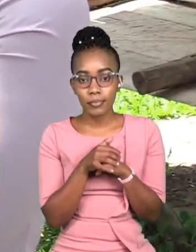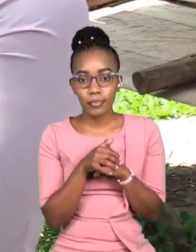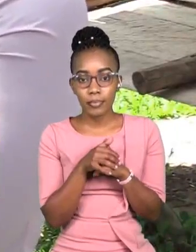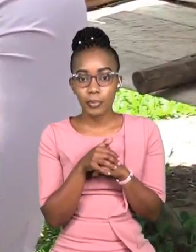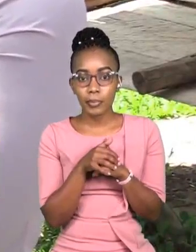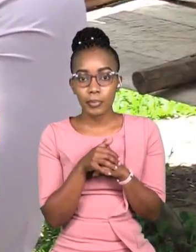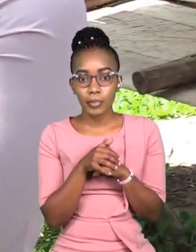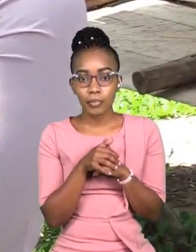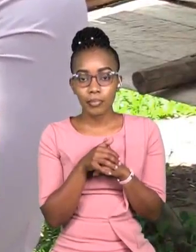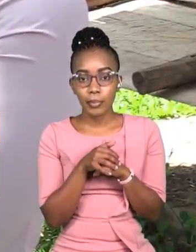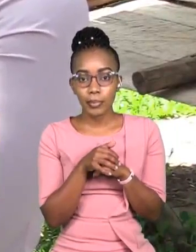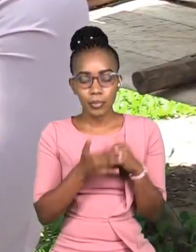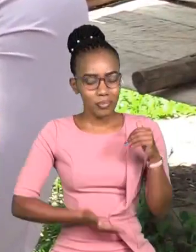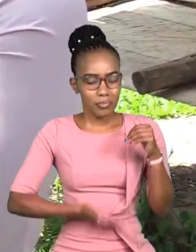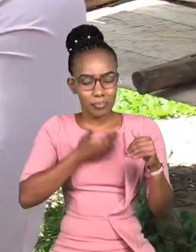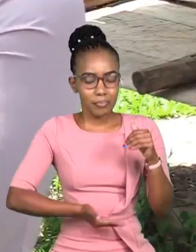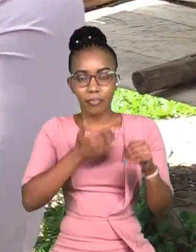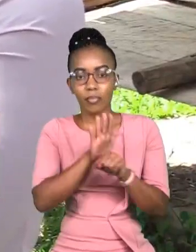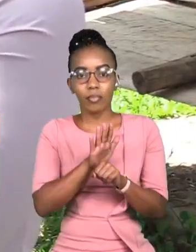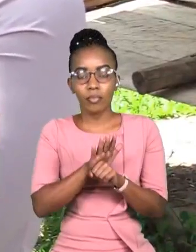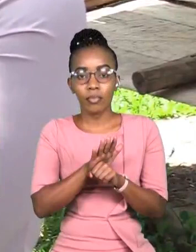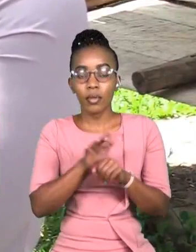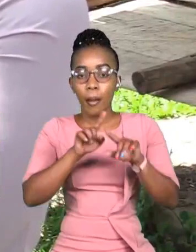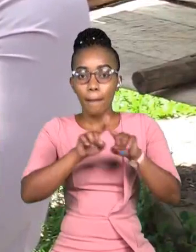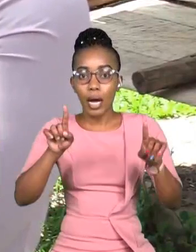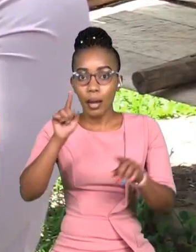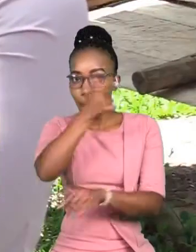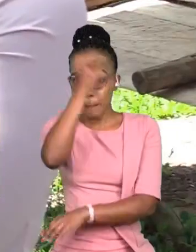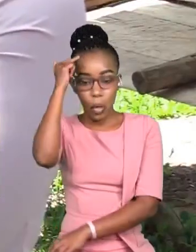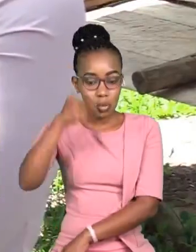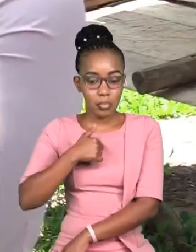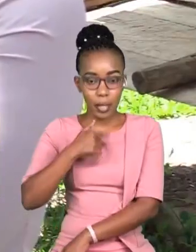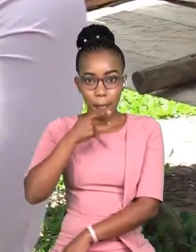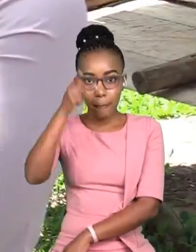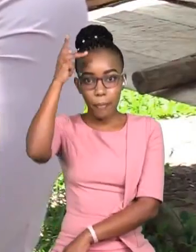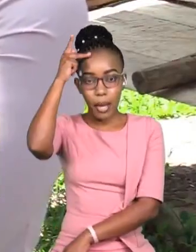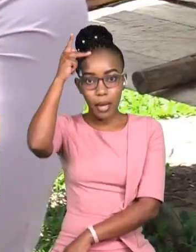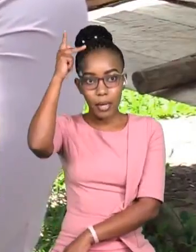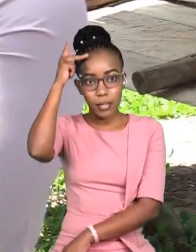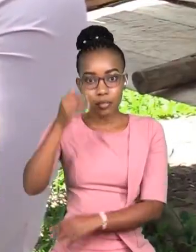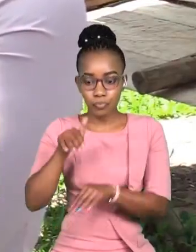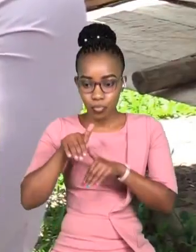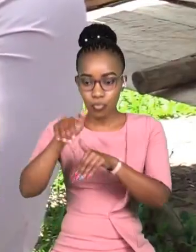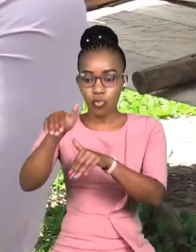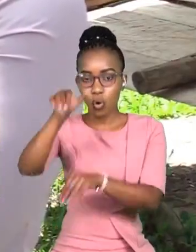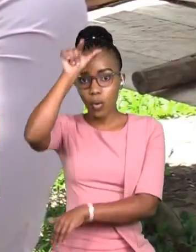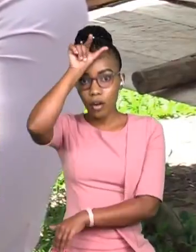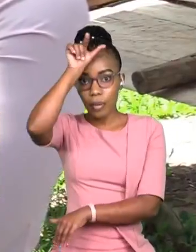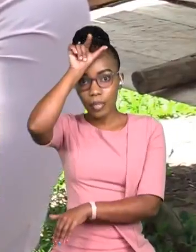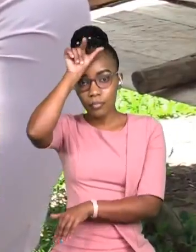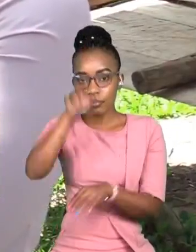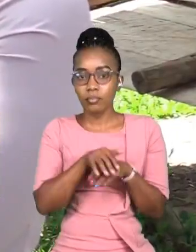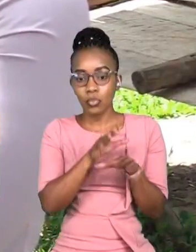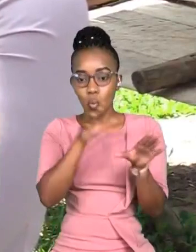incited kwa sababu ya hiyo kisanga, but kwa sababu ni mimi ni mzazi nikachukua hatua ya serikali, nikaenda katika kituo